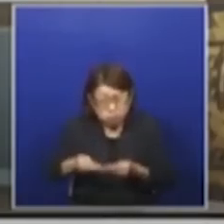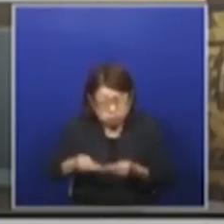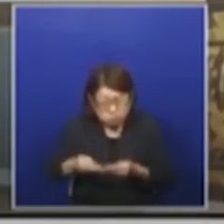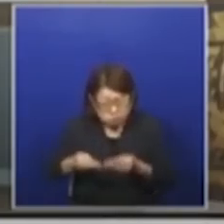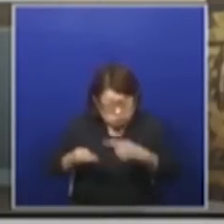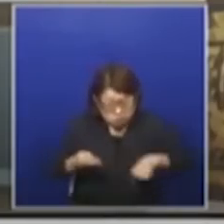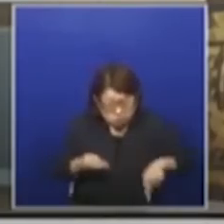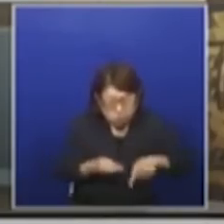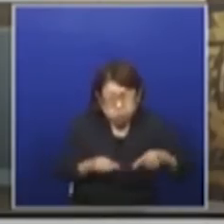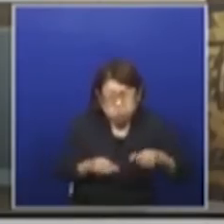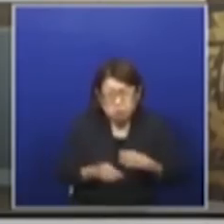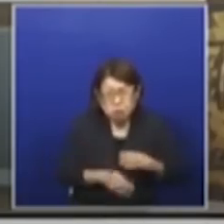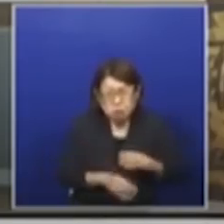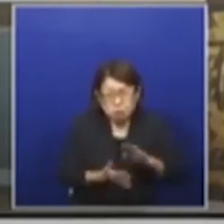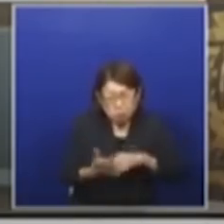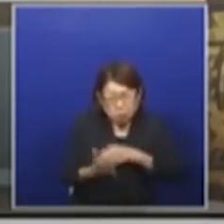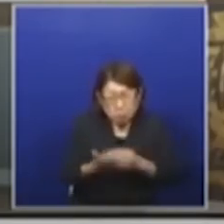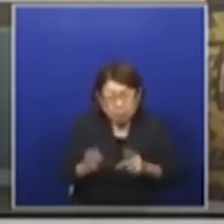มเดียวกัน